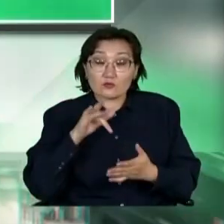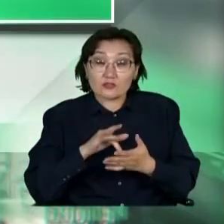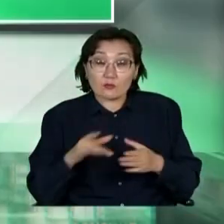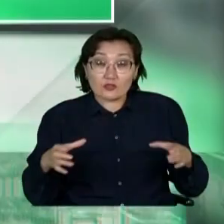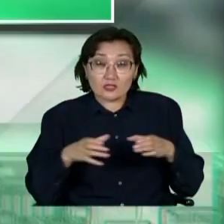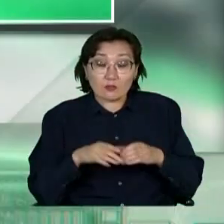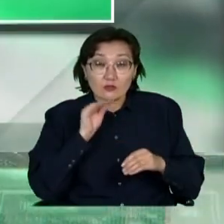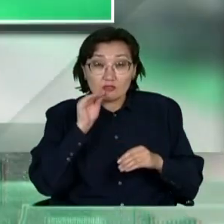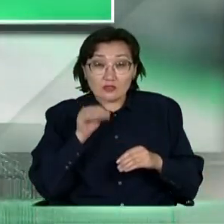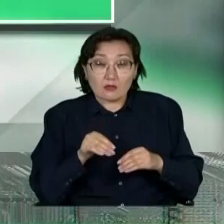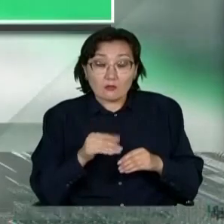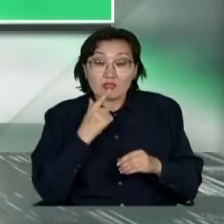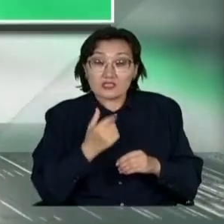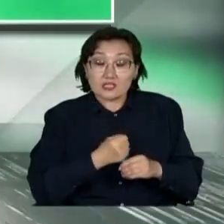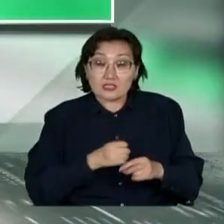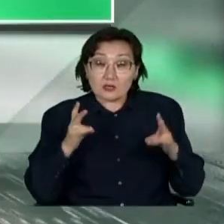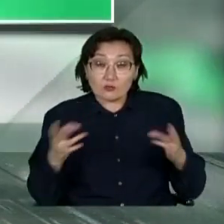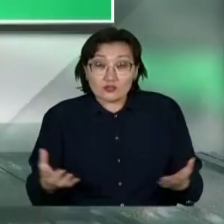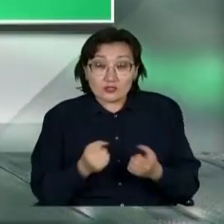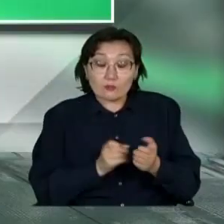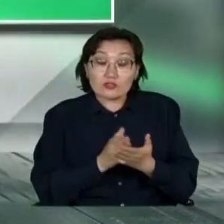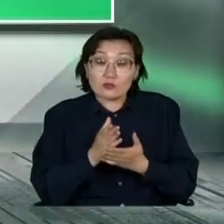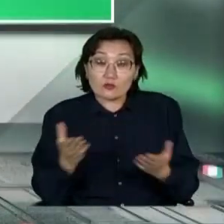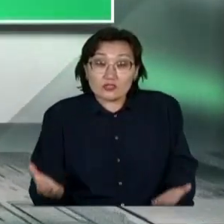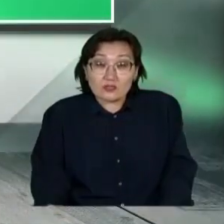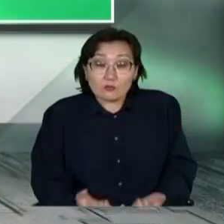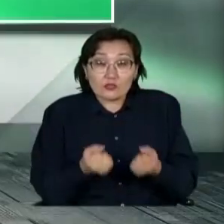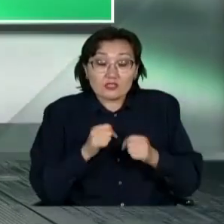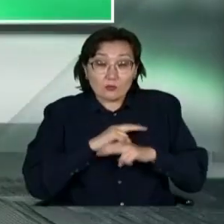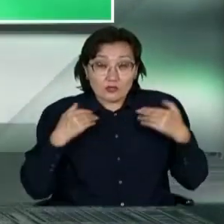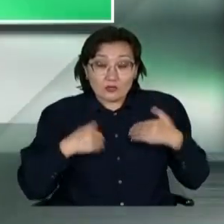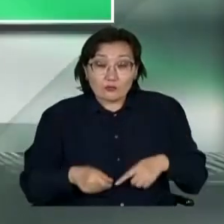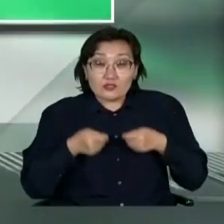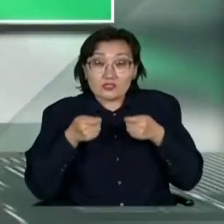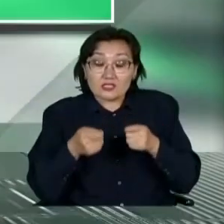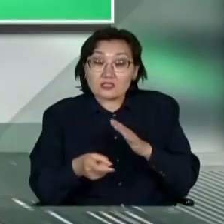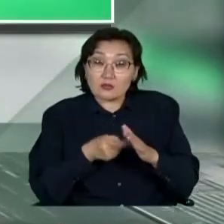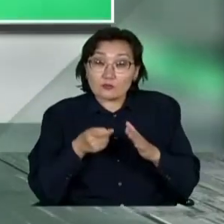штаб профессиональных военизированных аварийно-спасательных служб» подняли на поверхность тела и передали